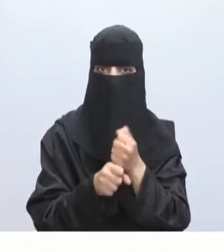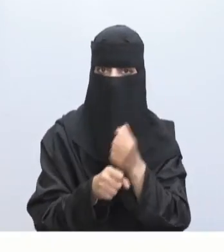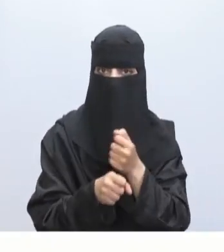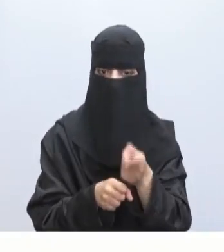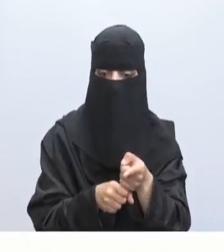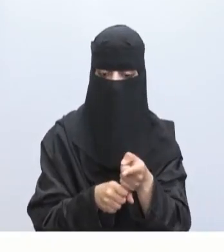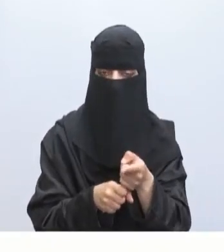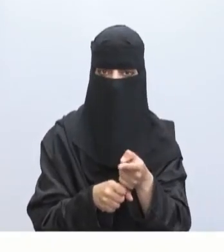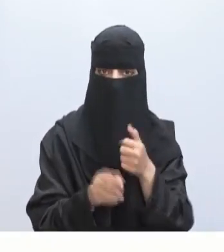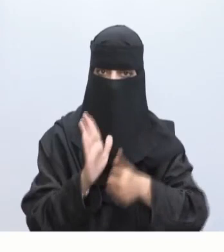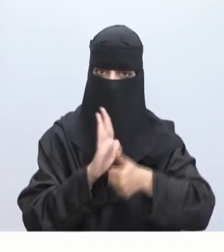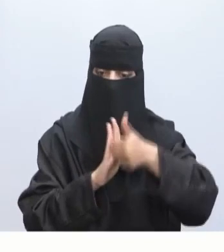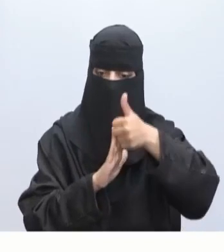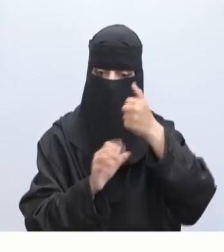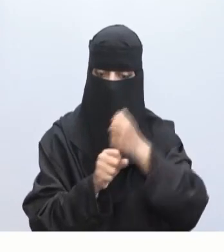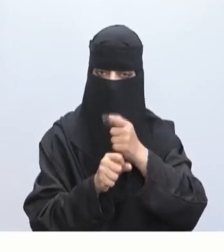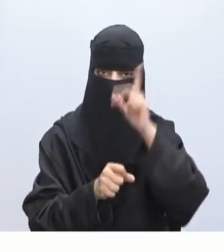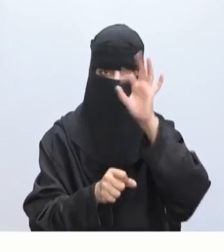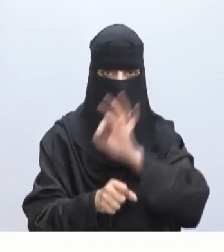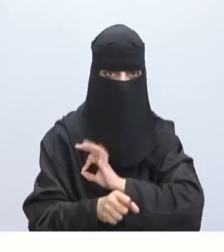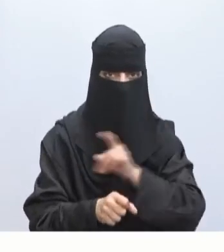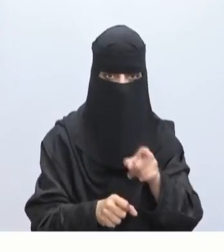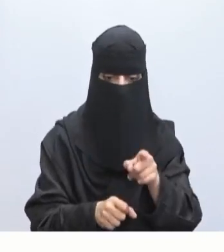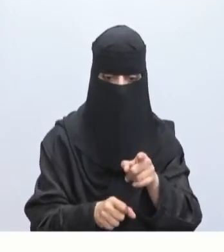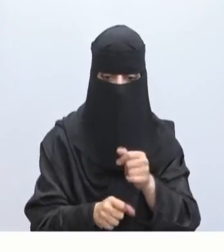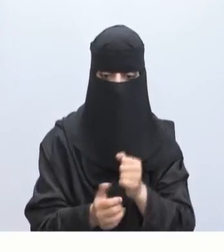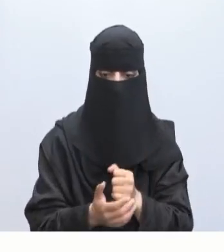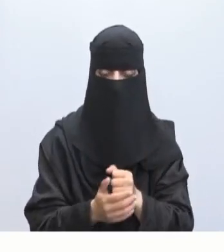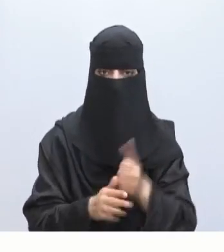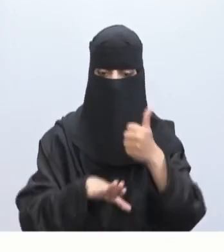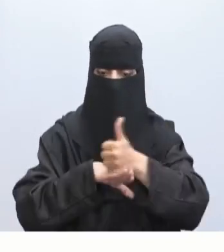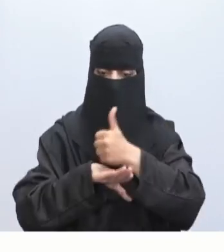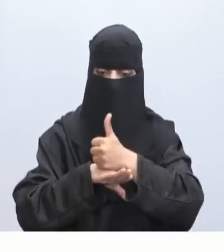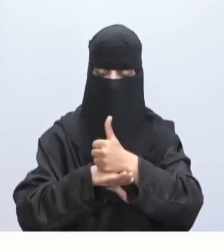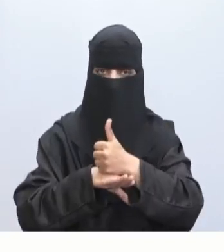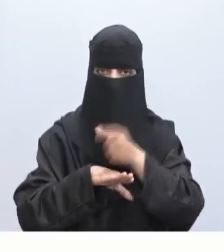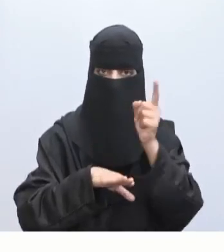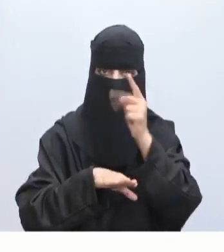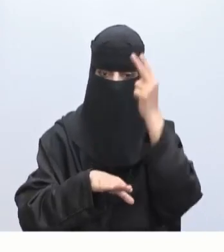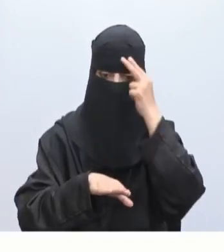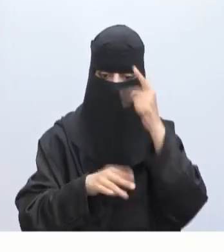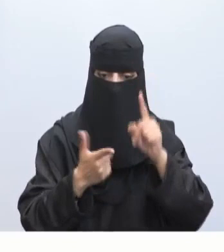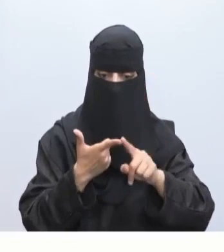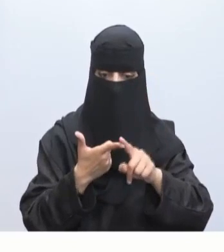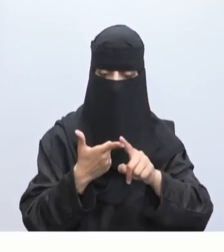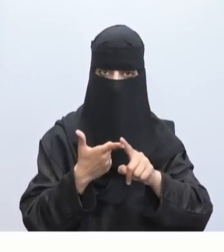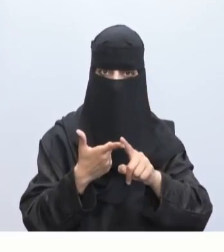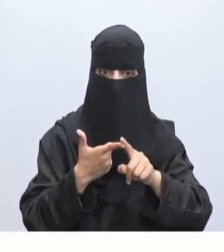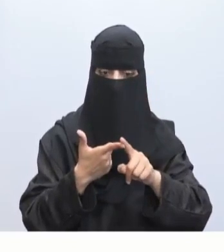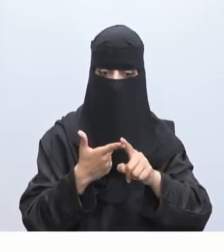الاعمال حققت اعماله رحمه الله تاسيس الدوله السعوديه